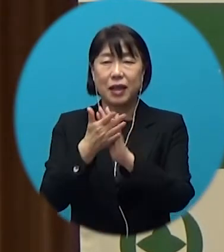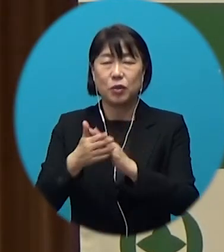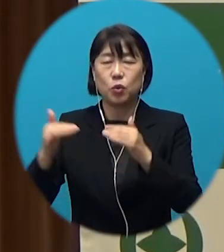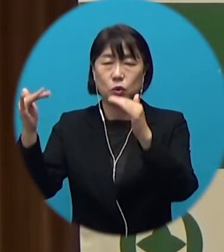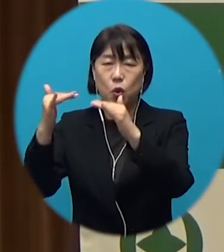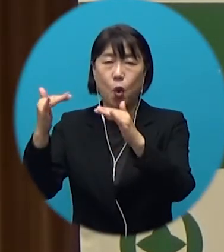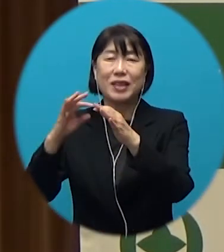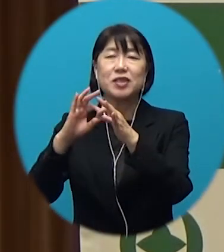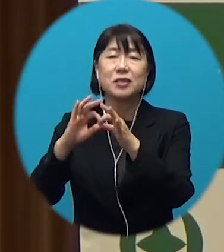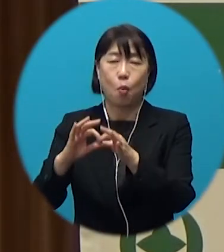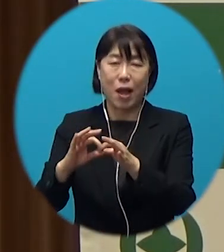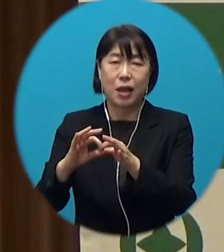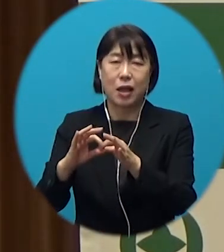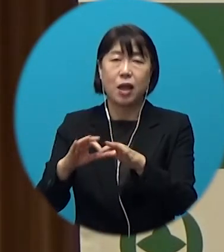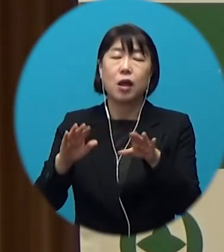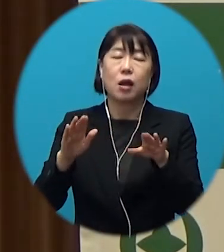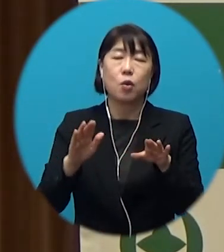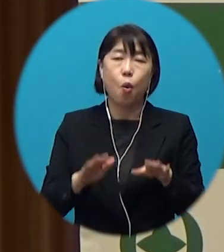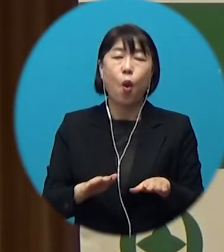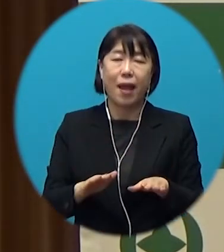、今回、